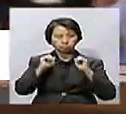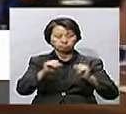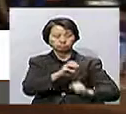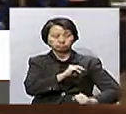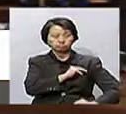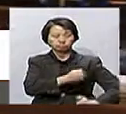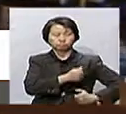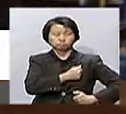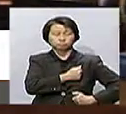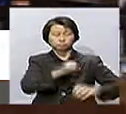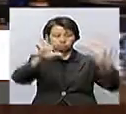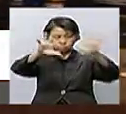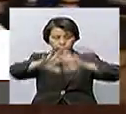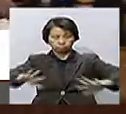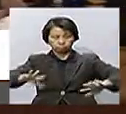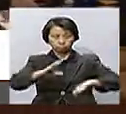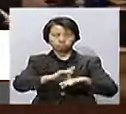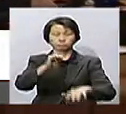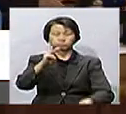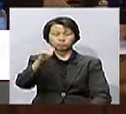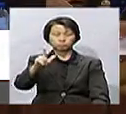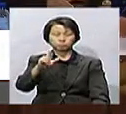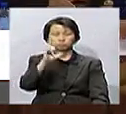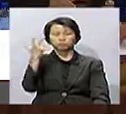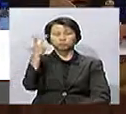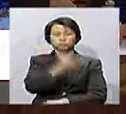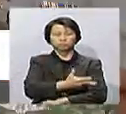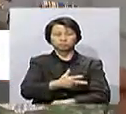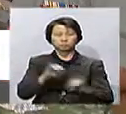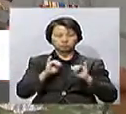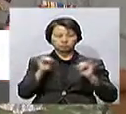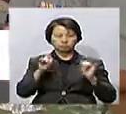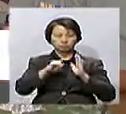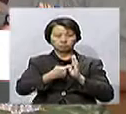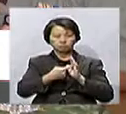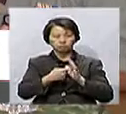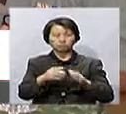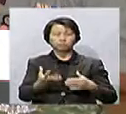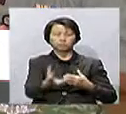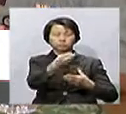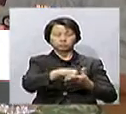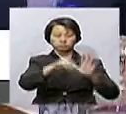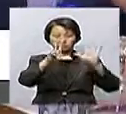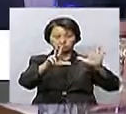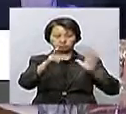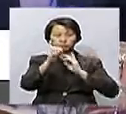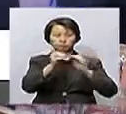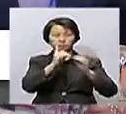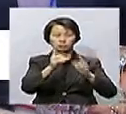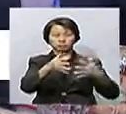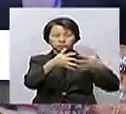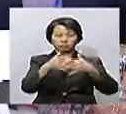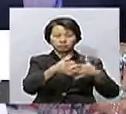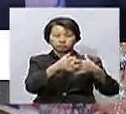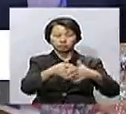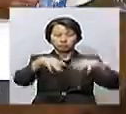ASEAN berlangsung di Kuala Lumpur selama 3 hari bermula Isnin lalu. Turut serta laparakan dialog ASEAN iaitu Amerika